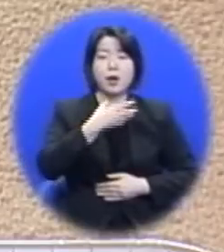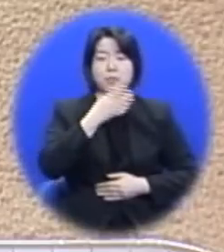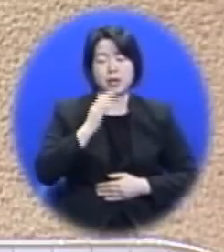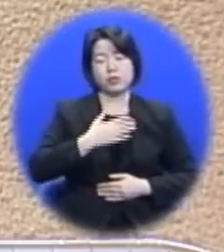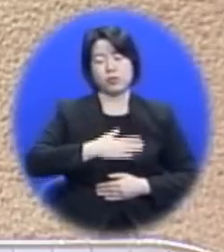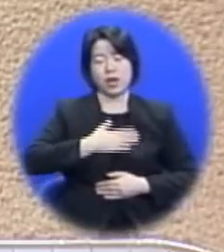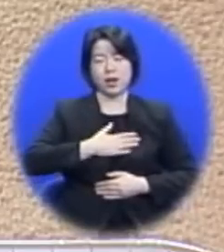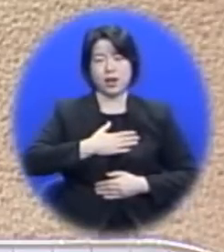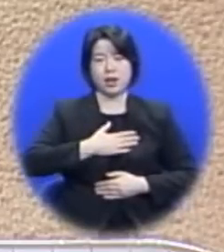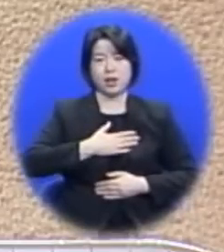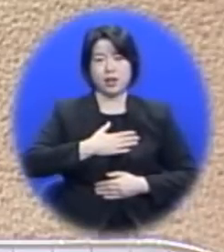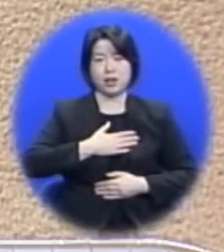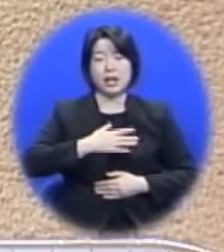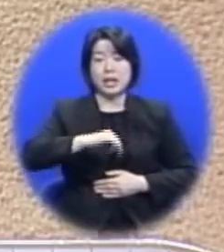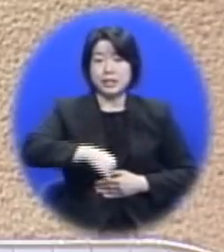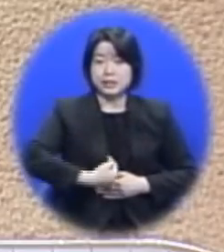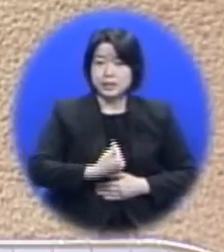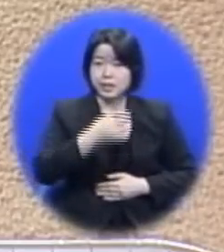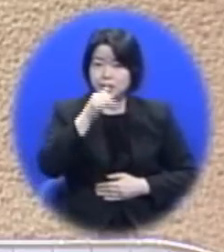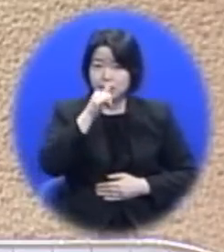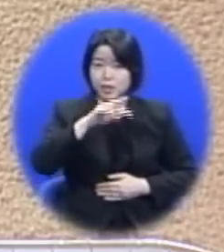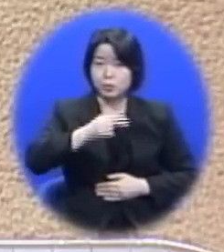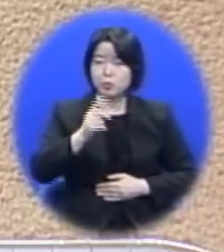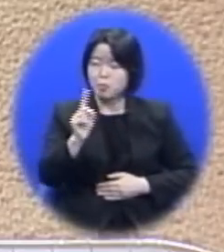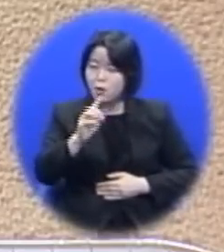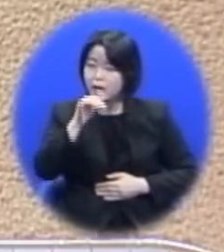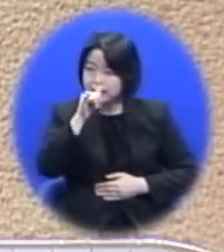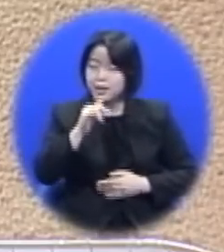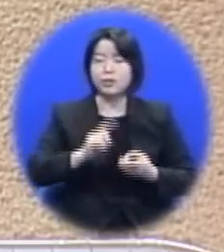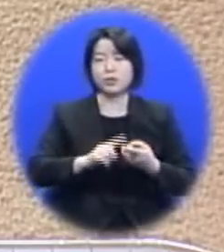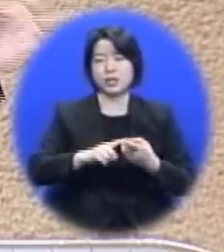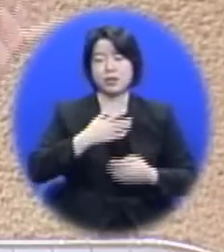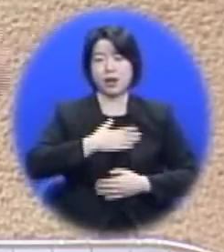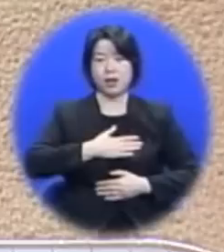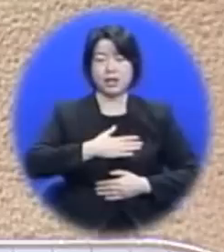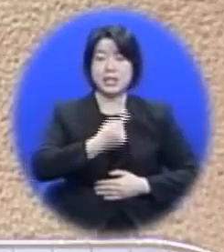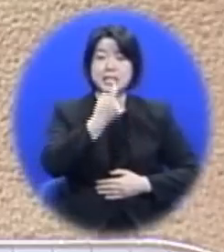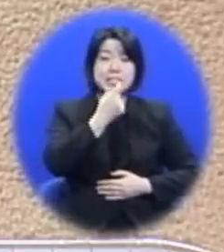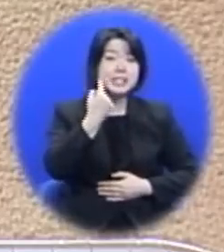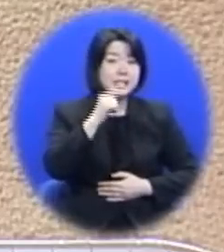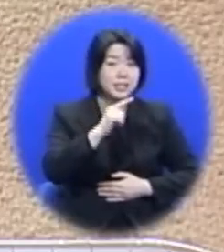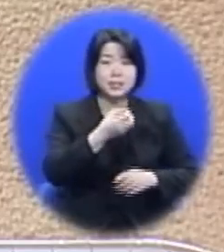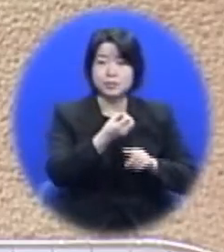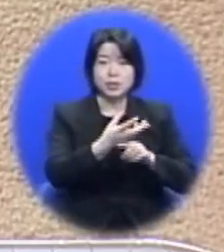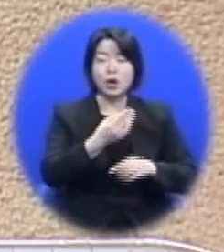알았어요. 자기에게도 뭐가 있다는 걸. 은과 금은 없지만